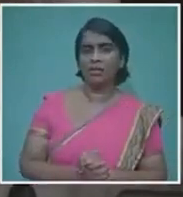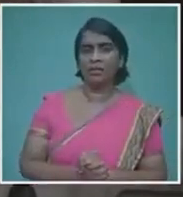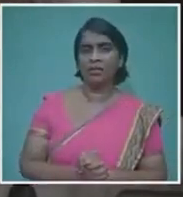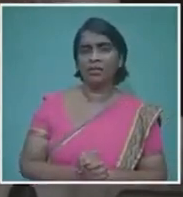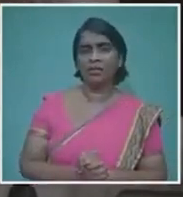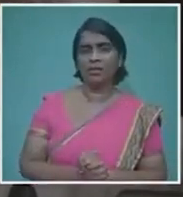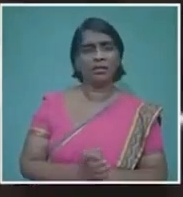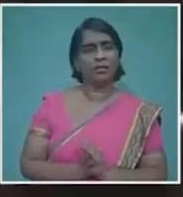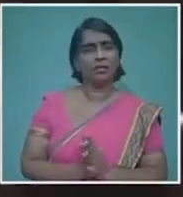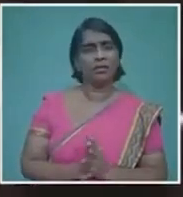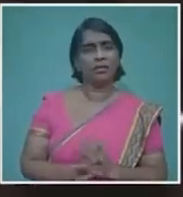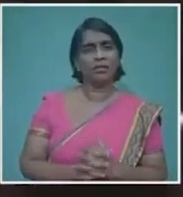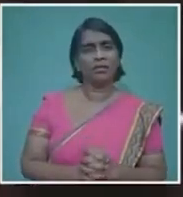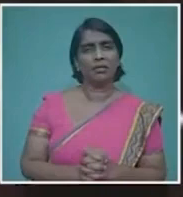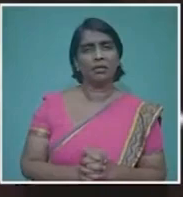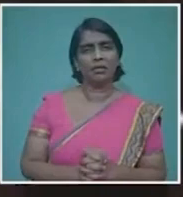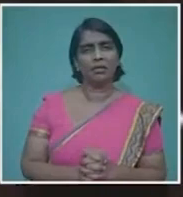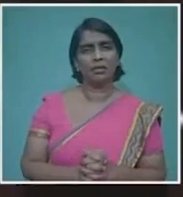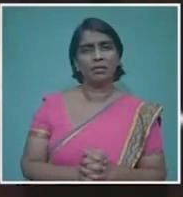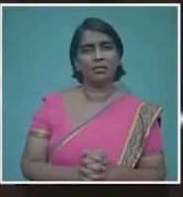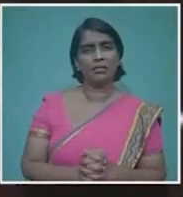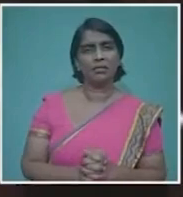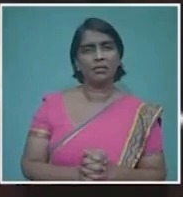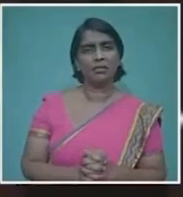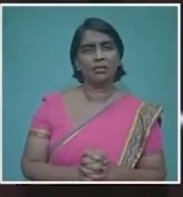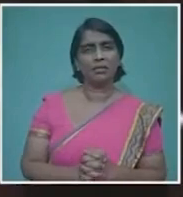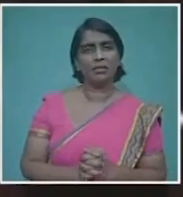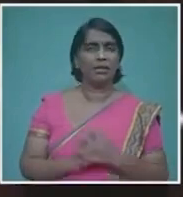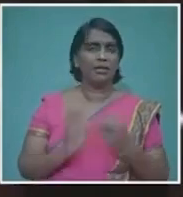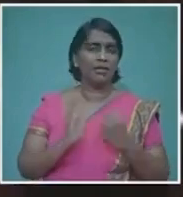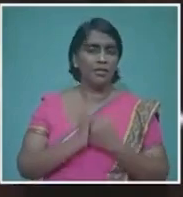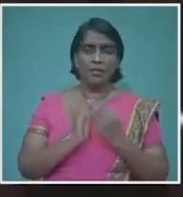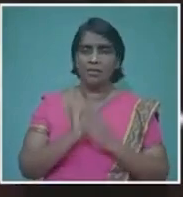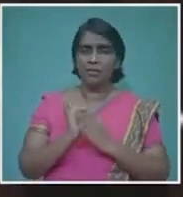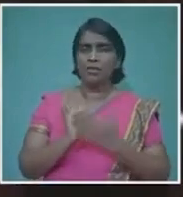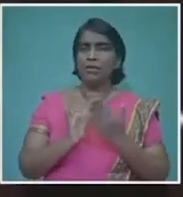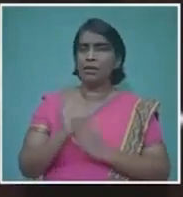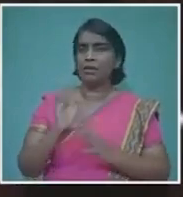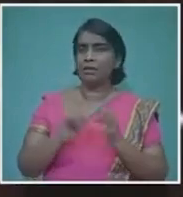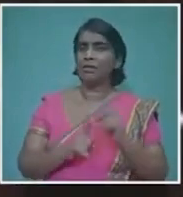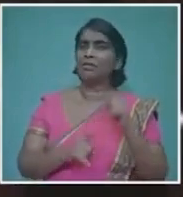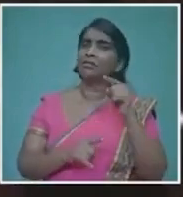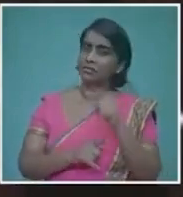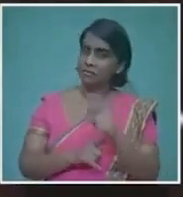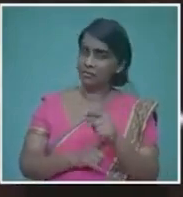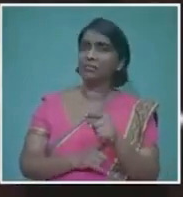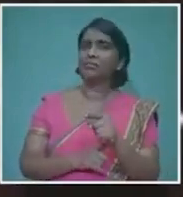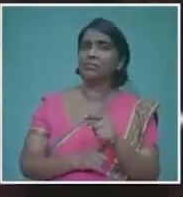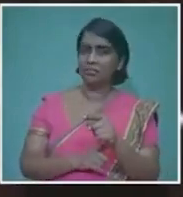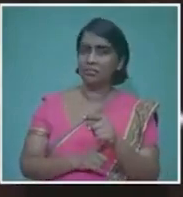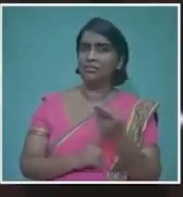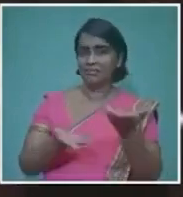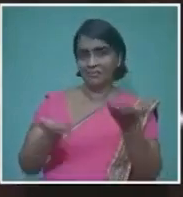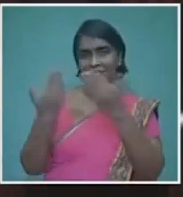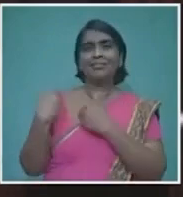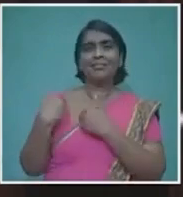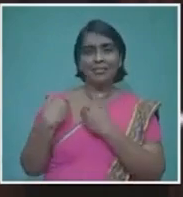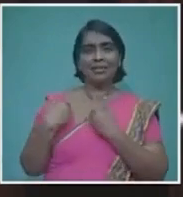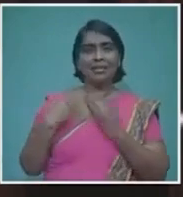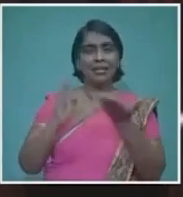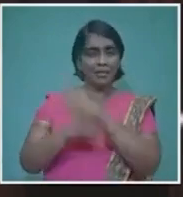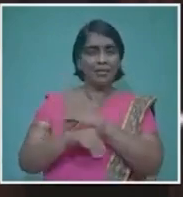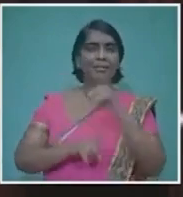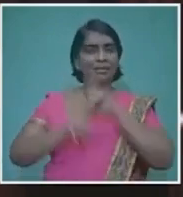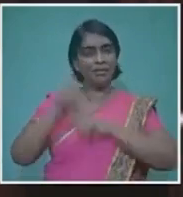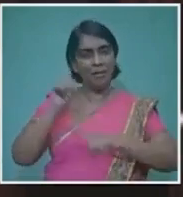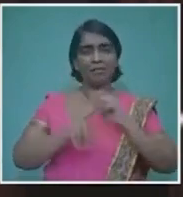දුන්නේ. ගරු කතා කරන්නේ. අපේ ගරු මනුෂ්‍ය නානයක් කර මන්ත්‍රීතුමා ඔබතුමත් මේ පැත්තිනකොට අපි අර එළියේ කතා